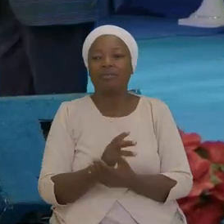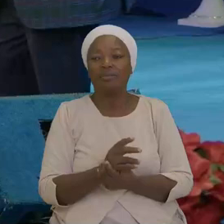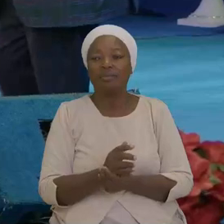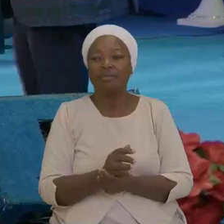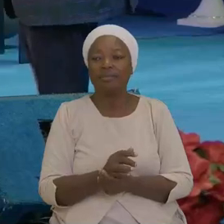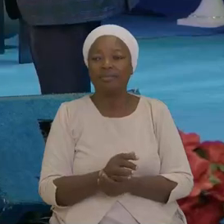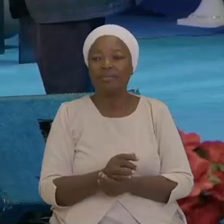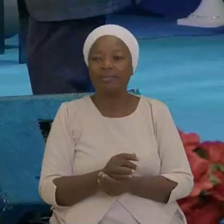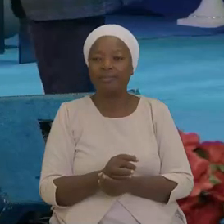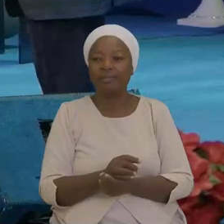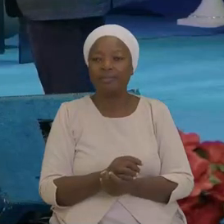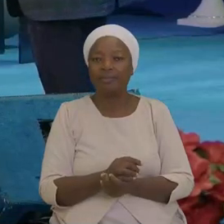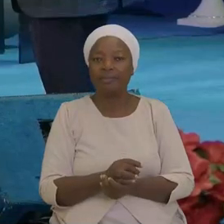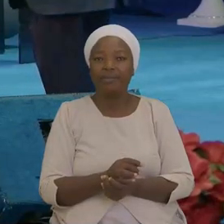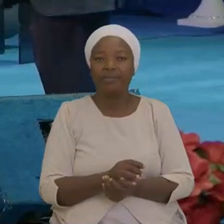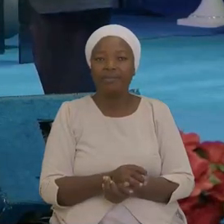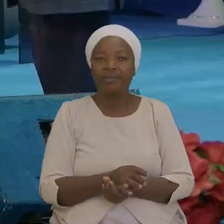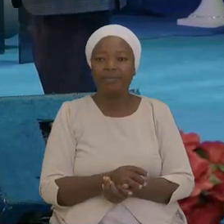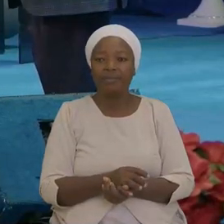toujours disponible dans l'avion.